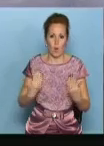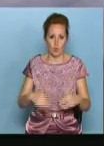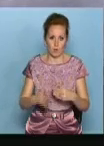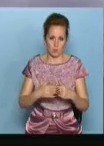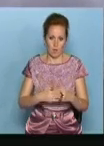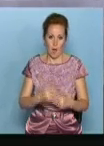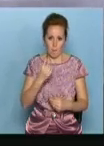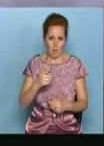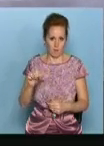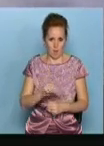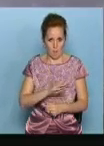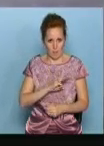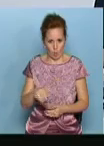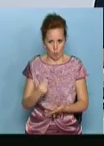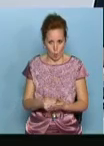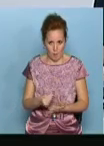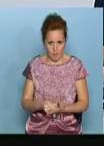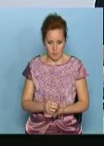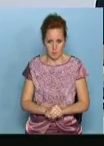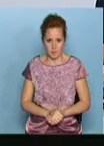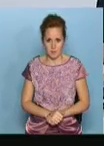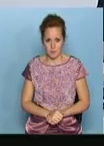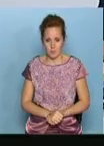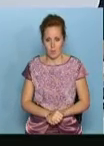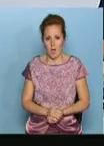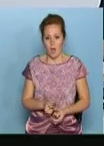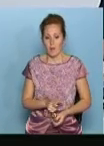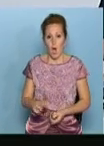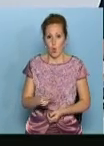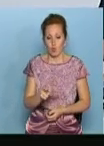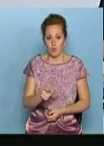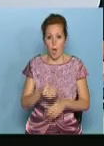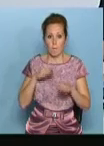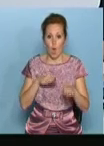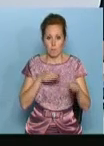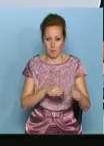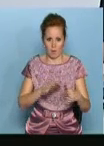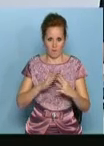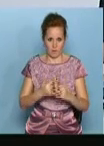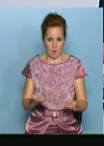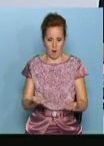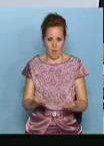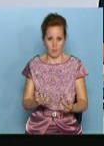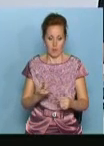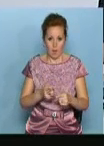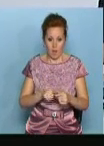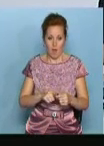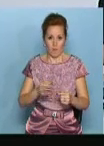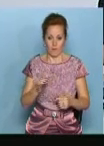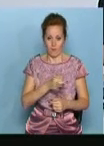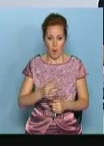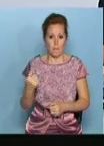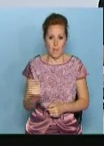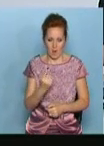свыше 1,5 миллиона рублей. Дорожные пробки в селе. Абсолютно городское явление добралось до районов.